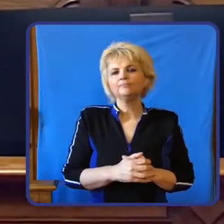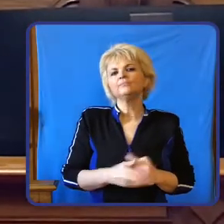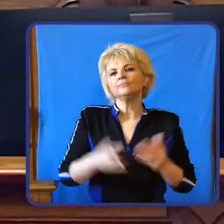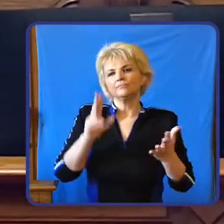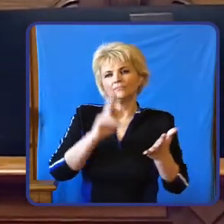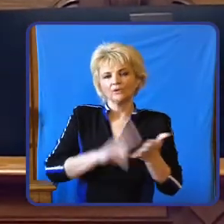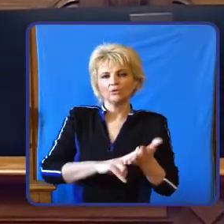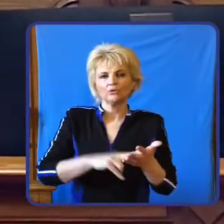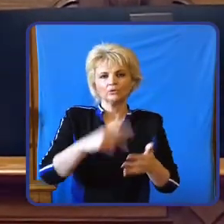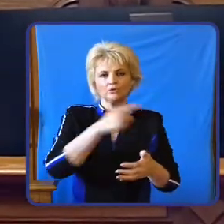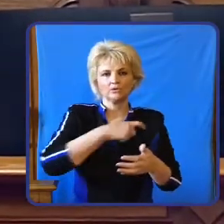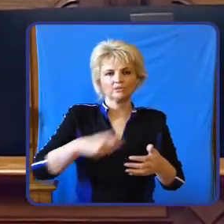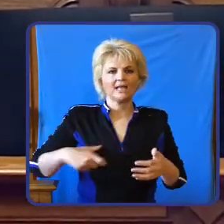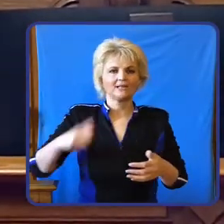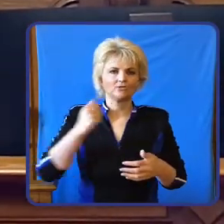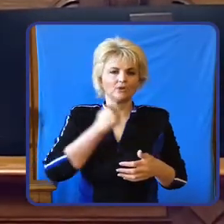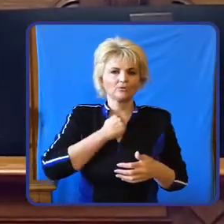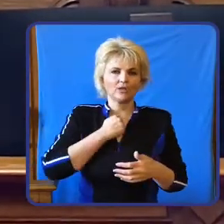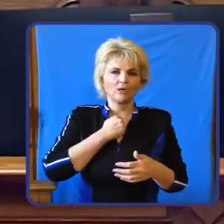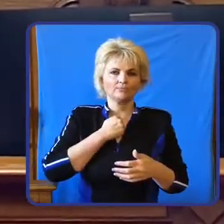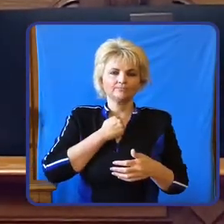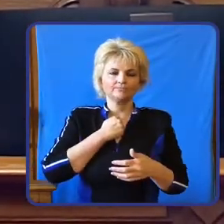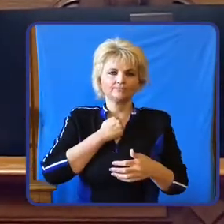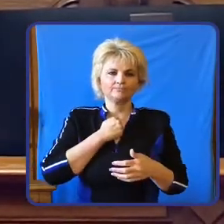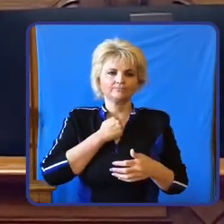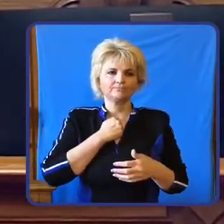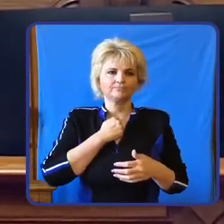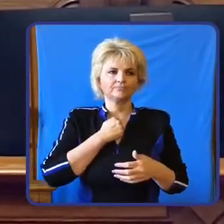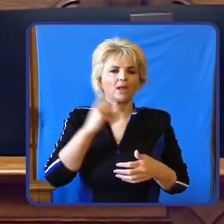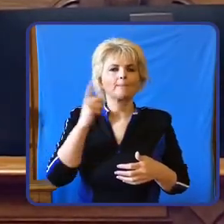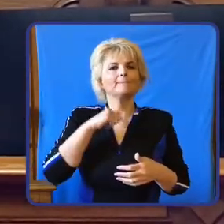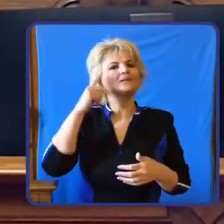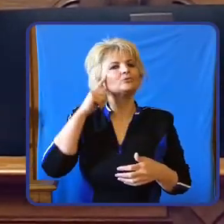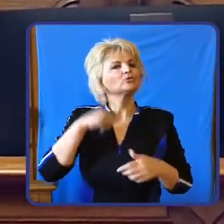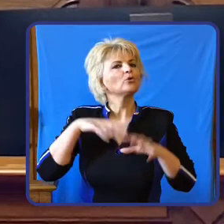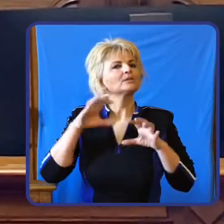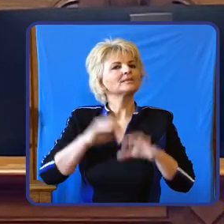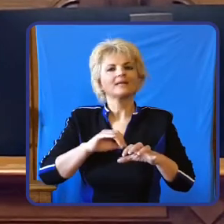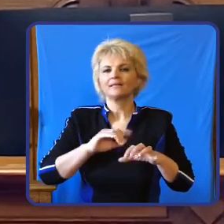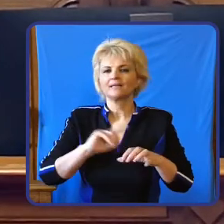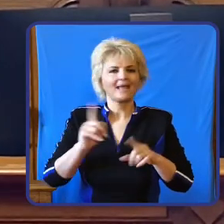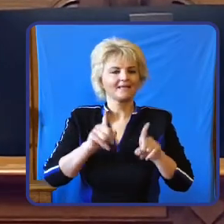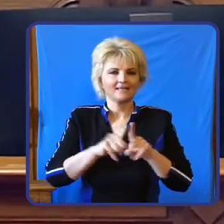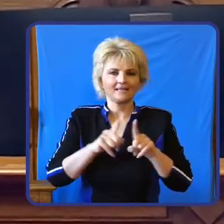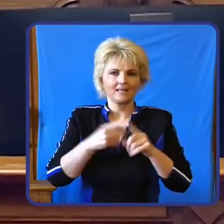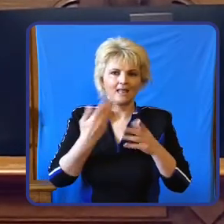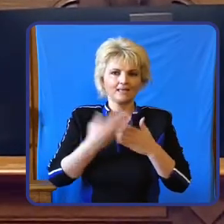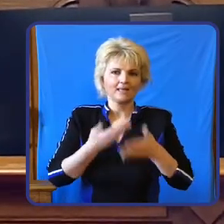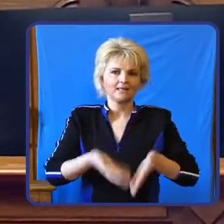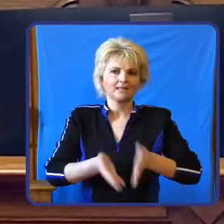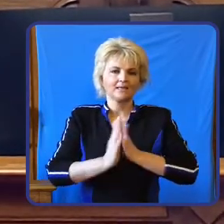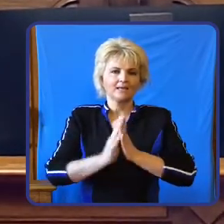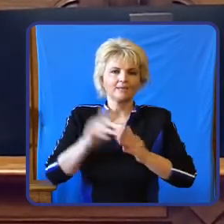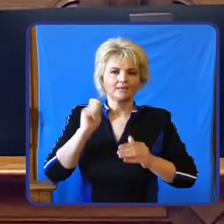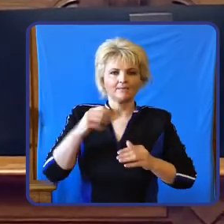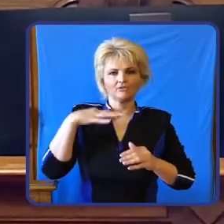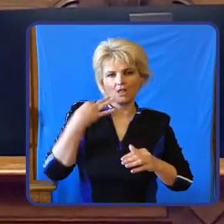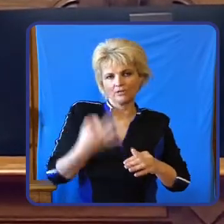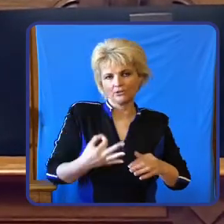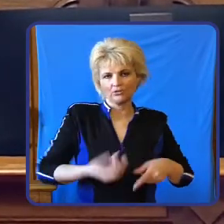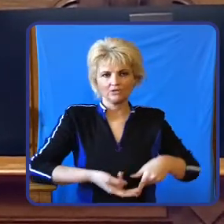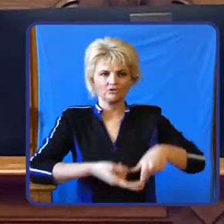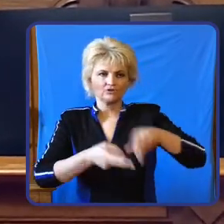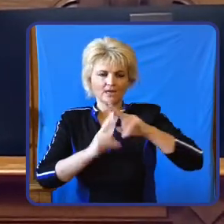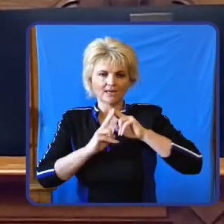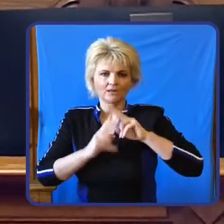jogos a szociális aggodalom. Hogy mit tudunk tenni, hogy ez ne így legyen, majd abba kérem akkor képviselőasszonynak a